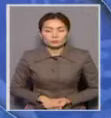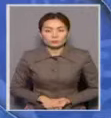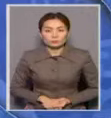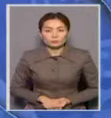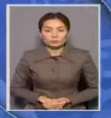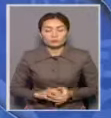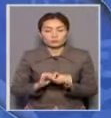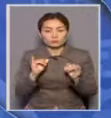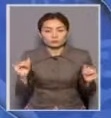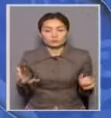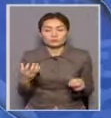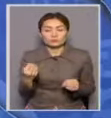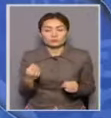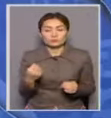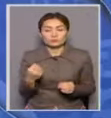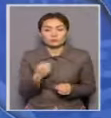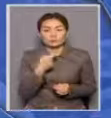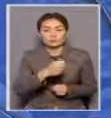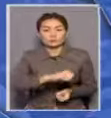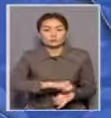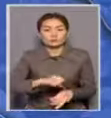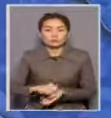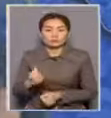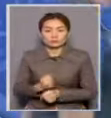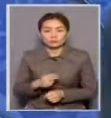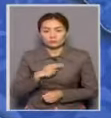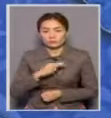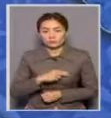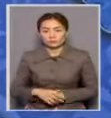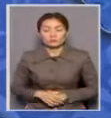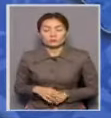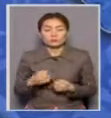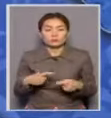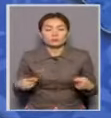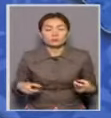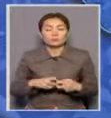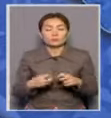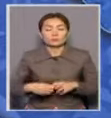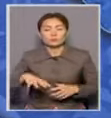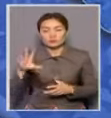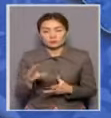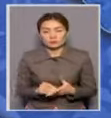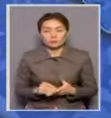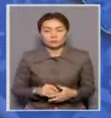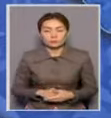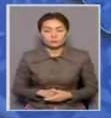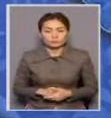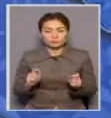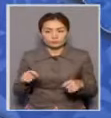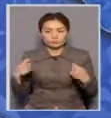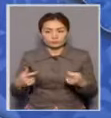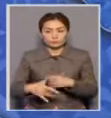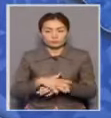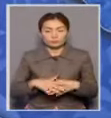Өзіміздің дамып келе жатқан қоғамның мынау атқарып жатқан істерменен кейбір әттеген-ай проблемаларын бәріне осы жеткізіп